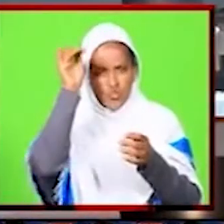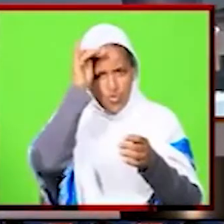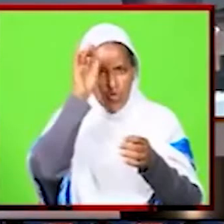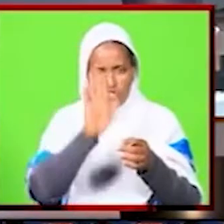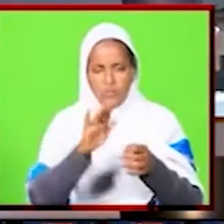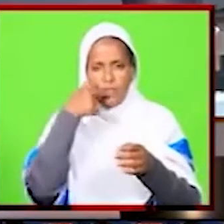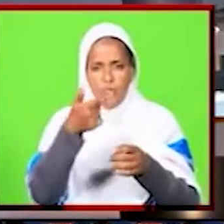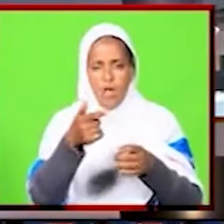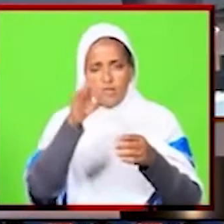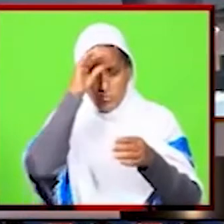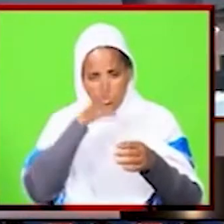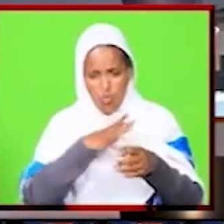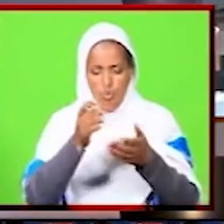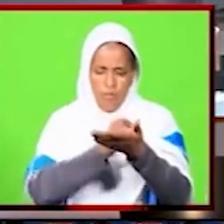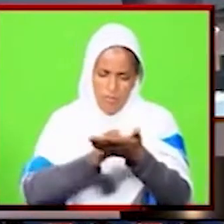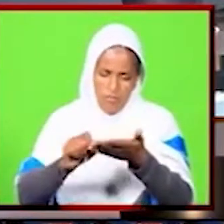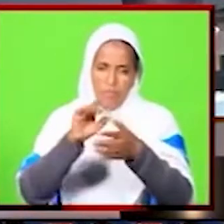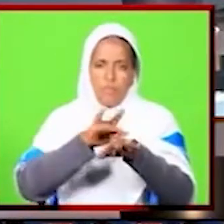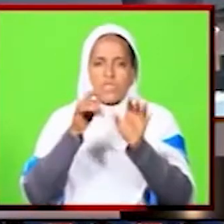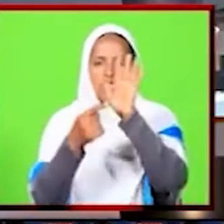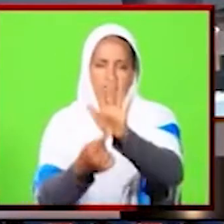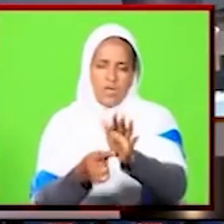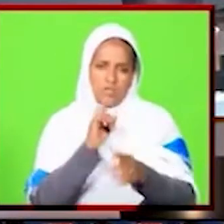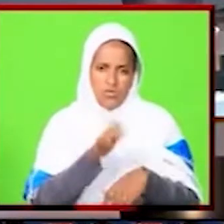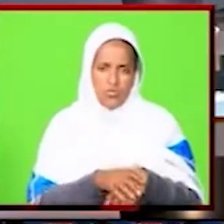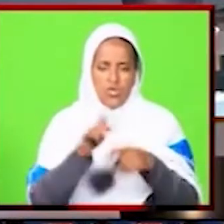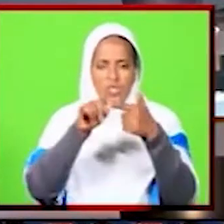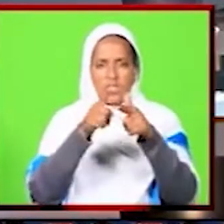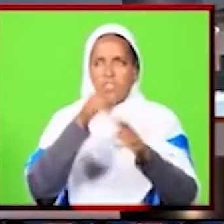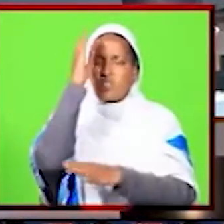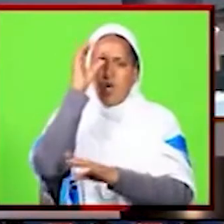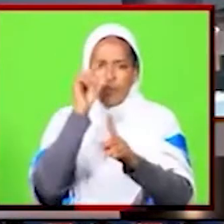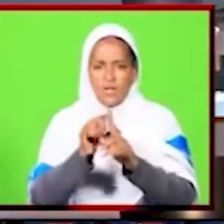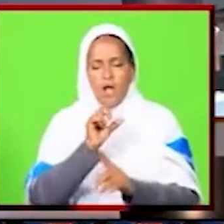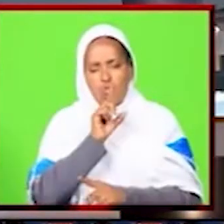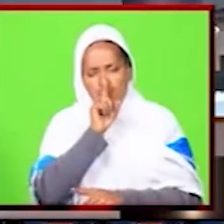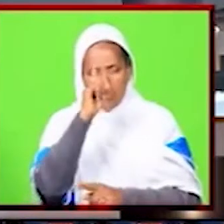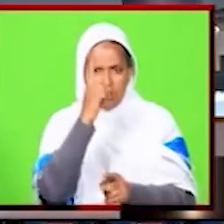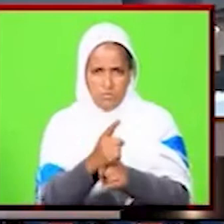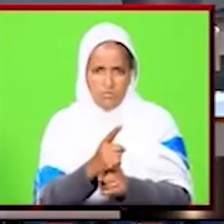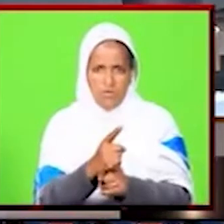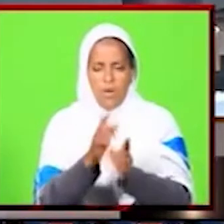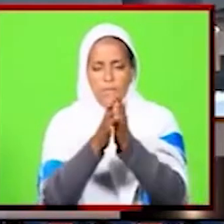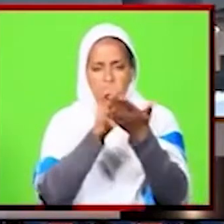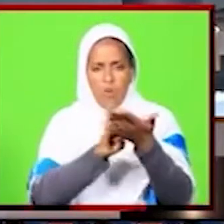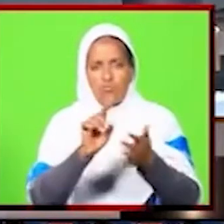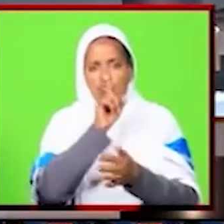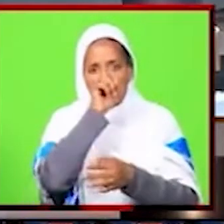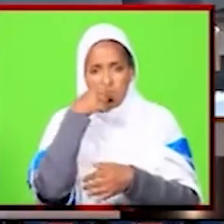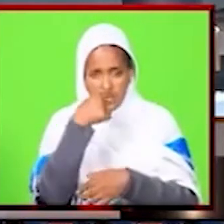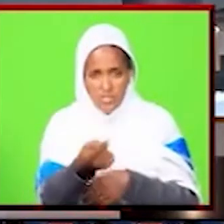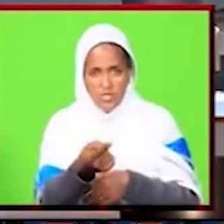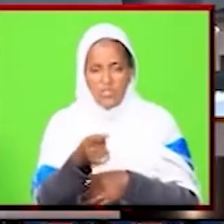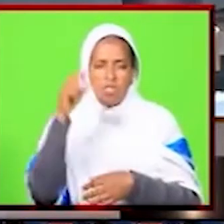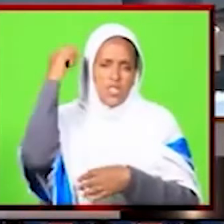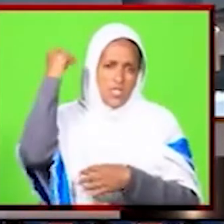ጆሽ ማክዶዌል የተባለ ሰው በጻፈው መጽሐፍ ላይ የተጠቀሰ ነው። እንግዲህ የእግዚአብሔር ቃል እውነት ነው፣ መጽሐፍ ቅዱስ እውነት ነው